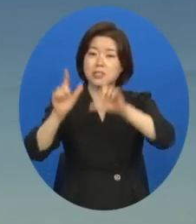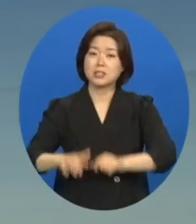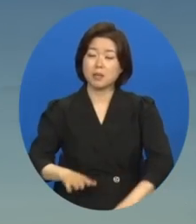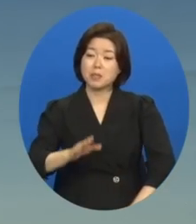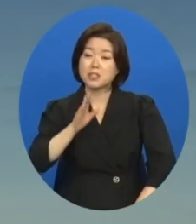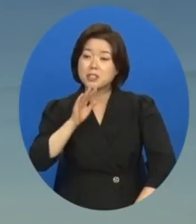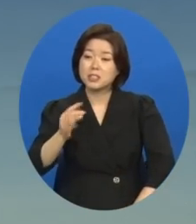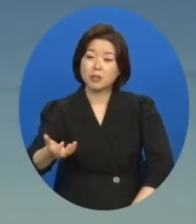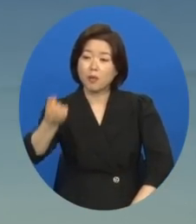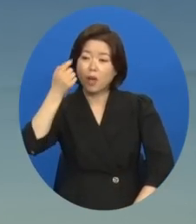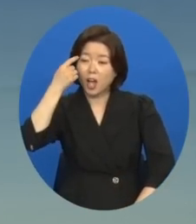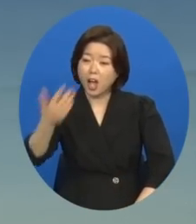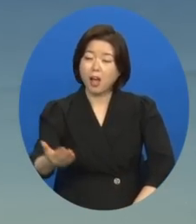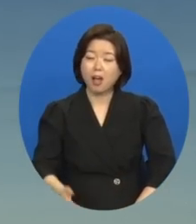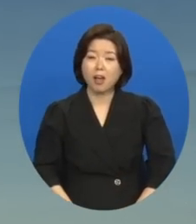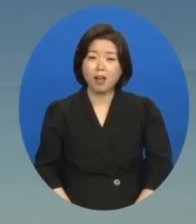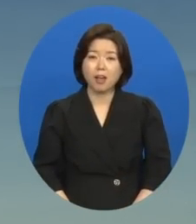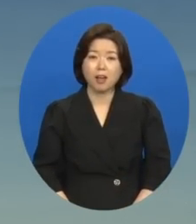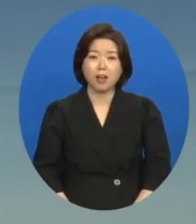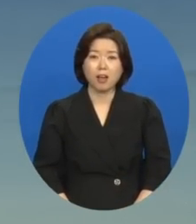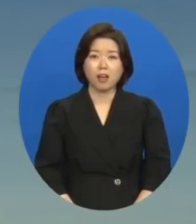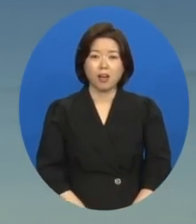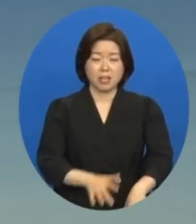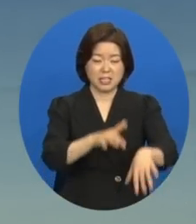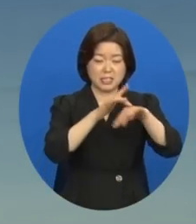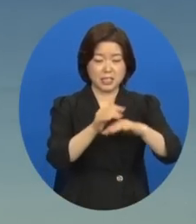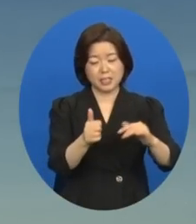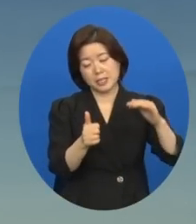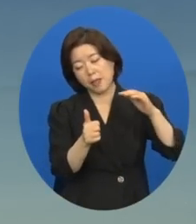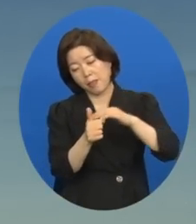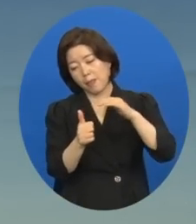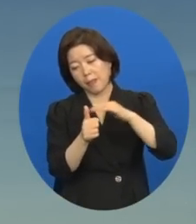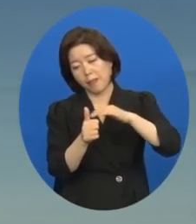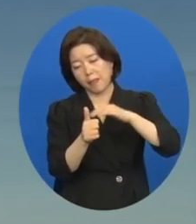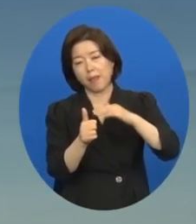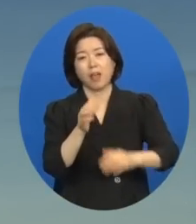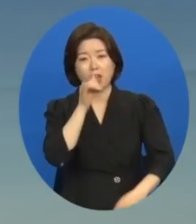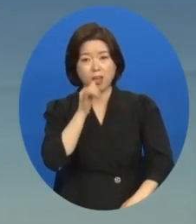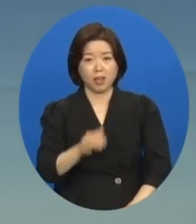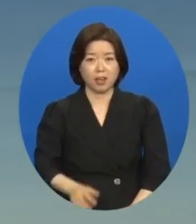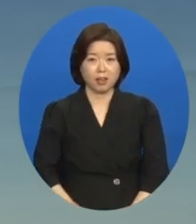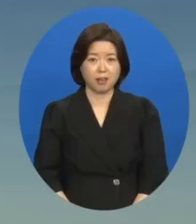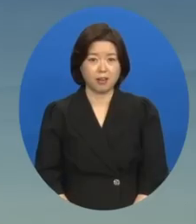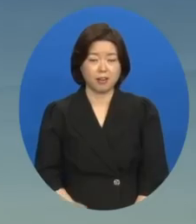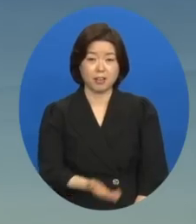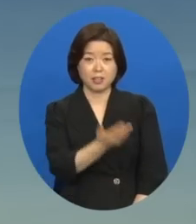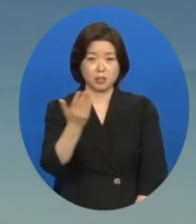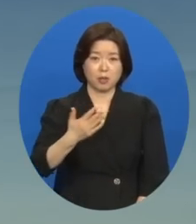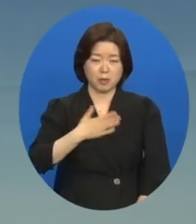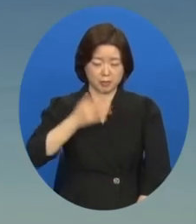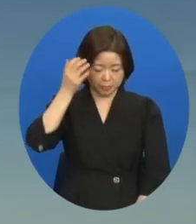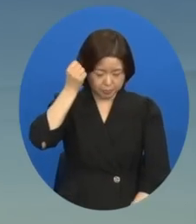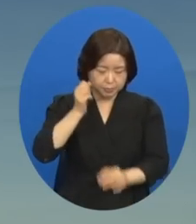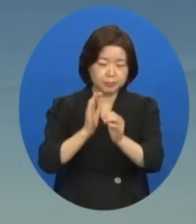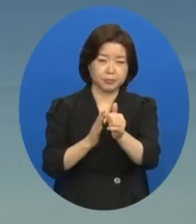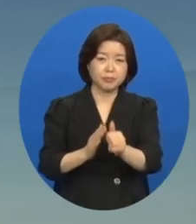진짜 너가 누리고 있는 거 맞아? 하면서 얼마나 심각하게 공격하는지 몰라요. 여러분 아셔야 하는 게